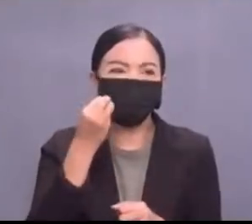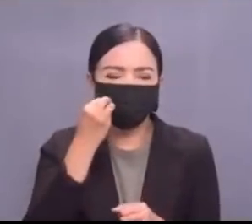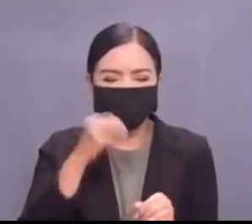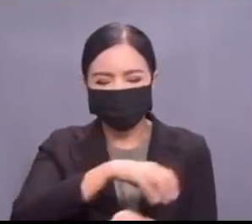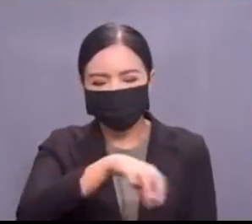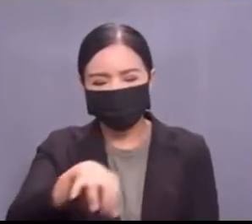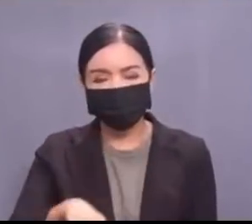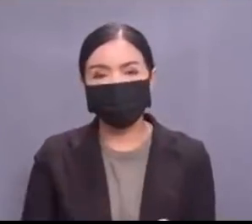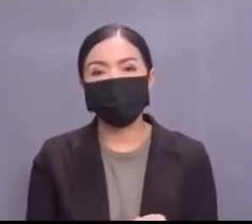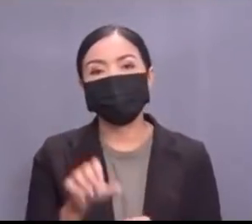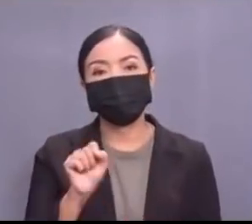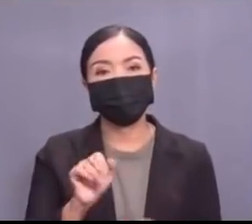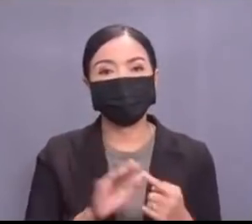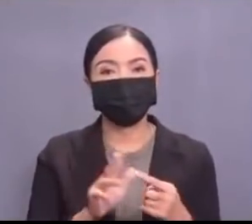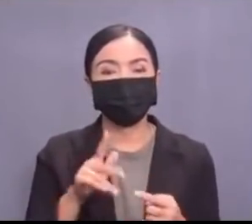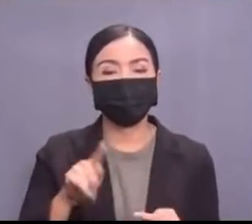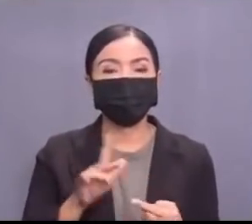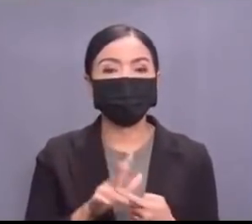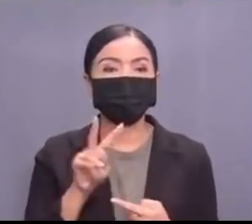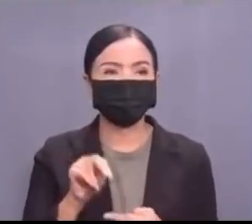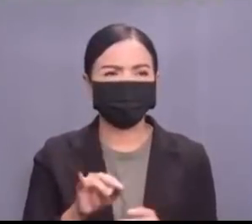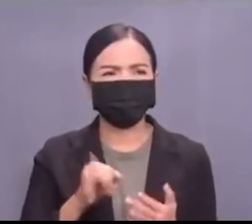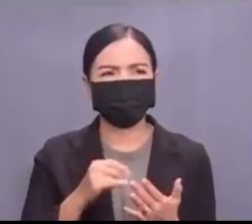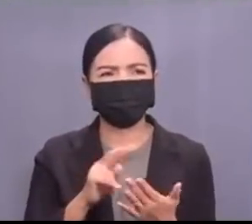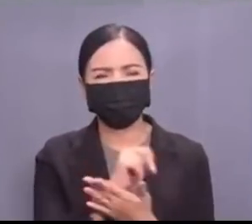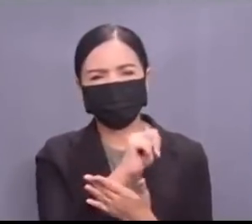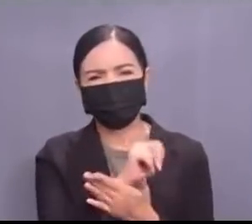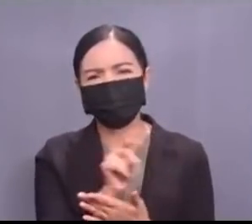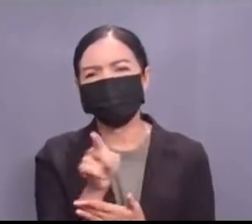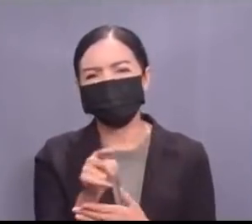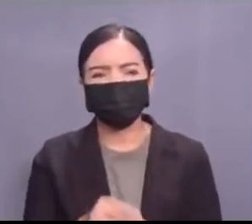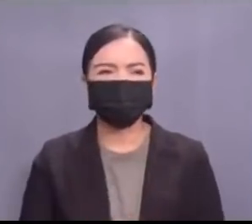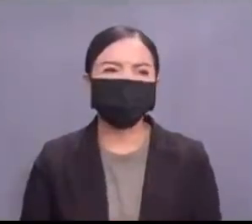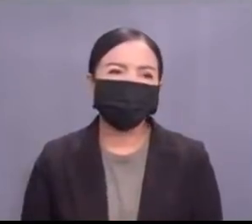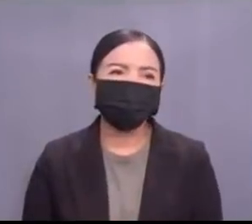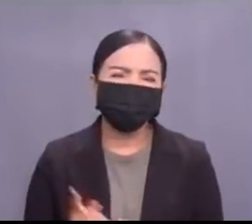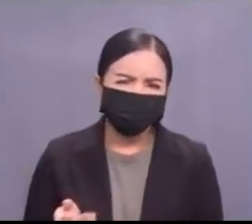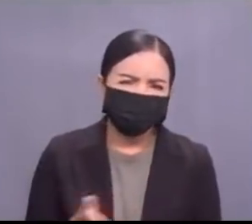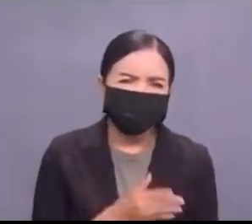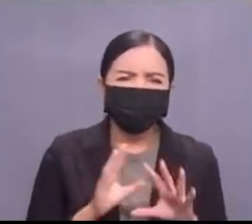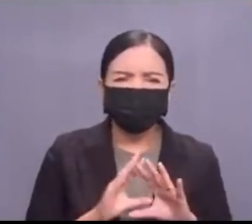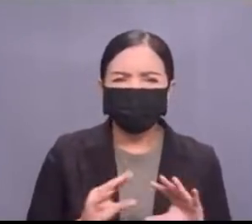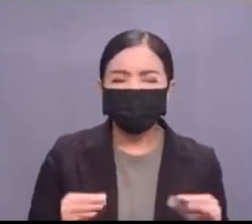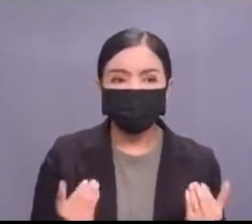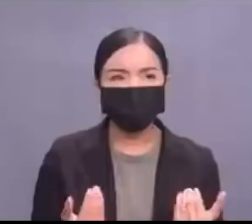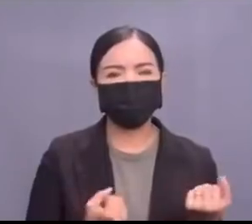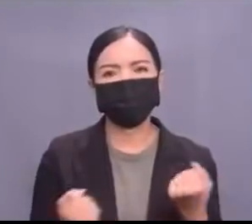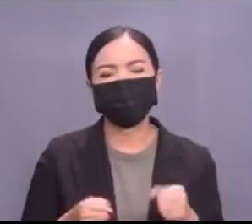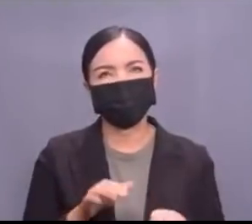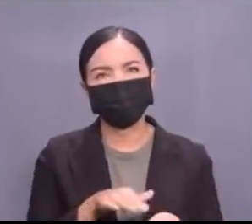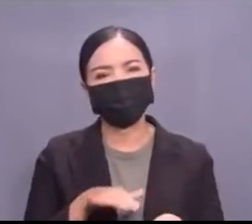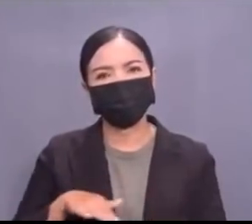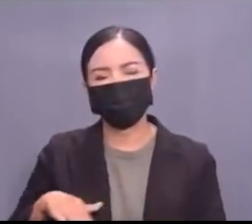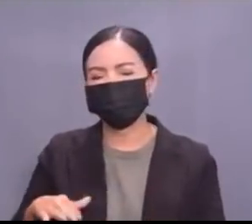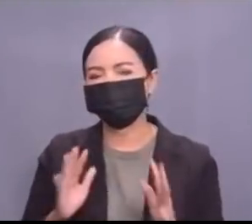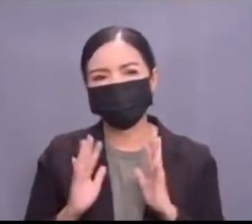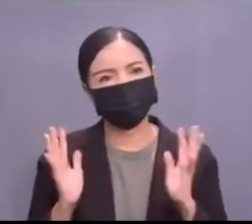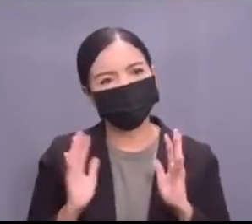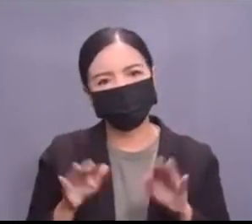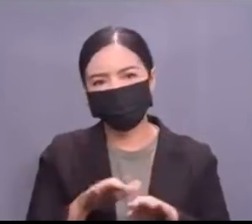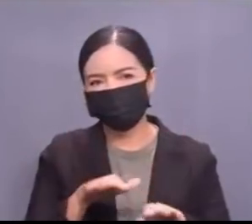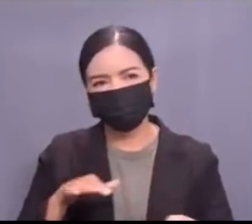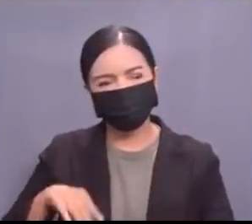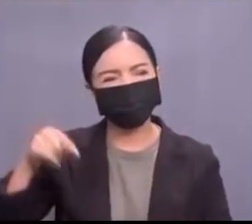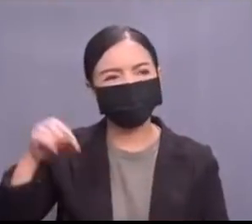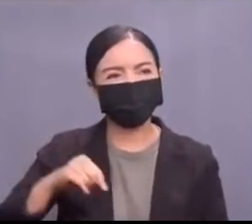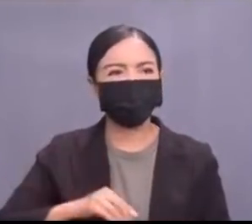สปันตำบลดงพญาอำเภอบ่อเกลือจังหวัดน่านแม่คึกคักค่ะหลังจากเงียบมานานคราวนี้เนี่ยนะรถเต็มเลยอ่ะเพราะว่าที่